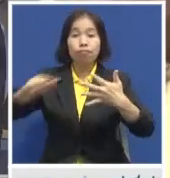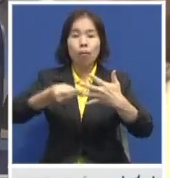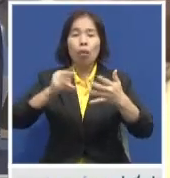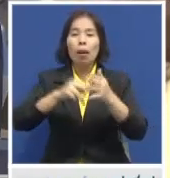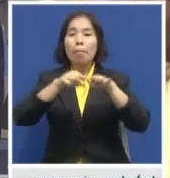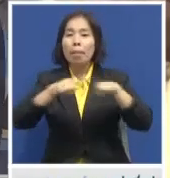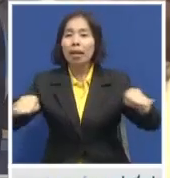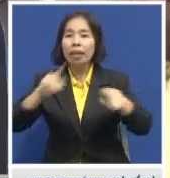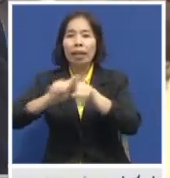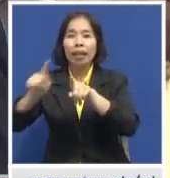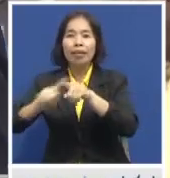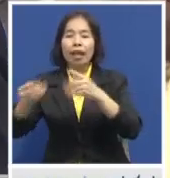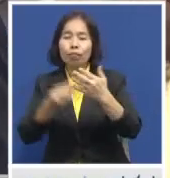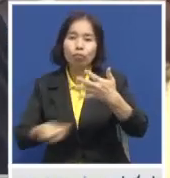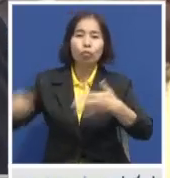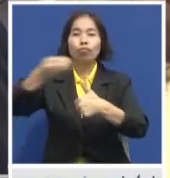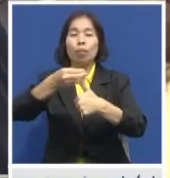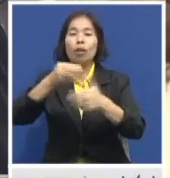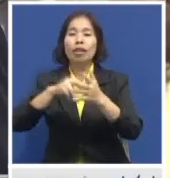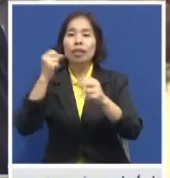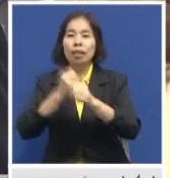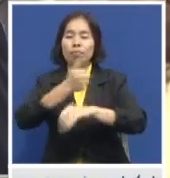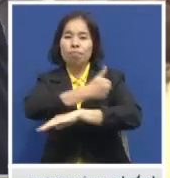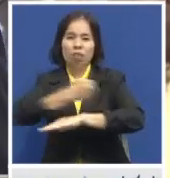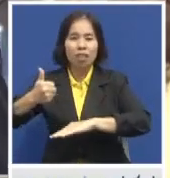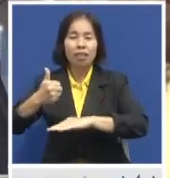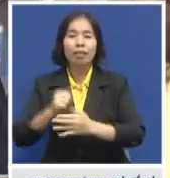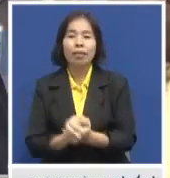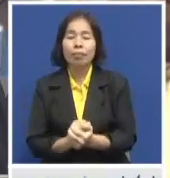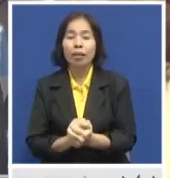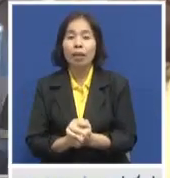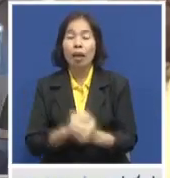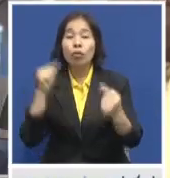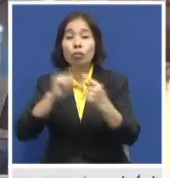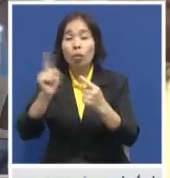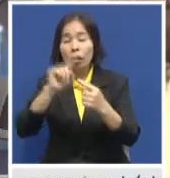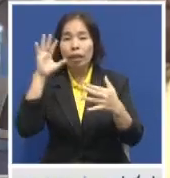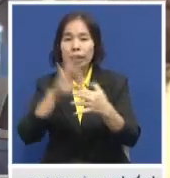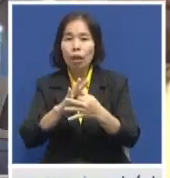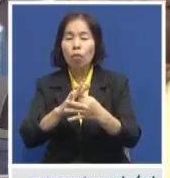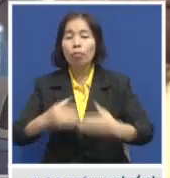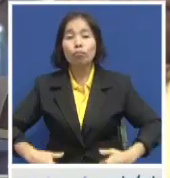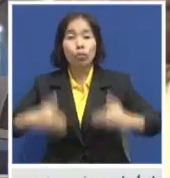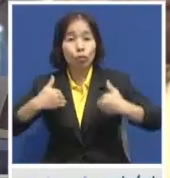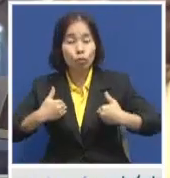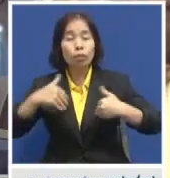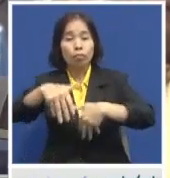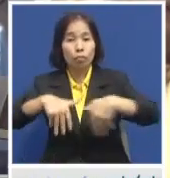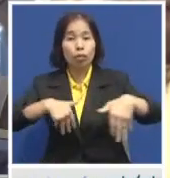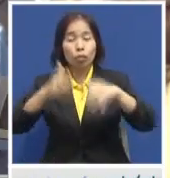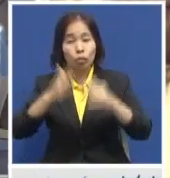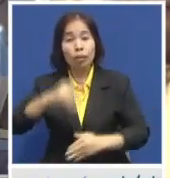กๆอย่างที่เราทำให้มีความเป็นพรีเมียมไม่ว่าจะในเรื่องของคุณภาพชีวิตของประชาชนคนไทยกัน